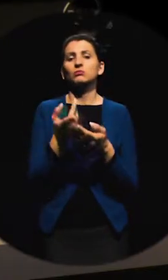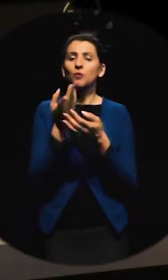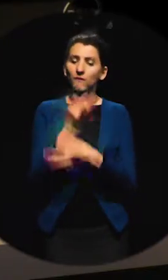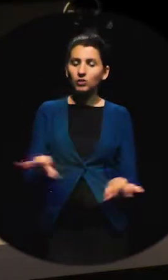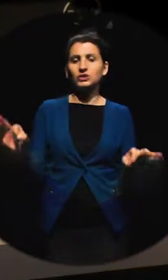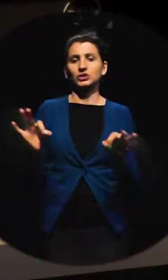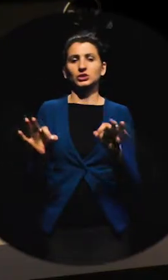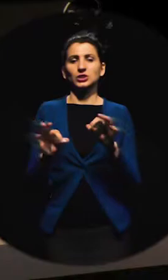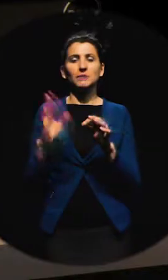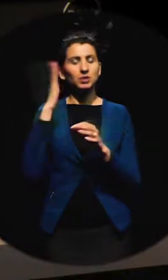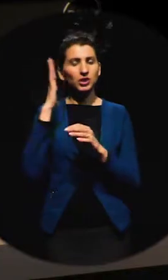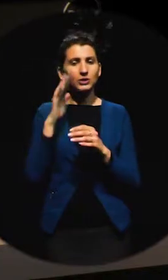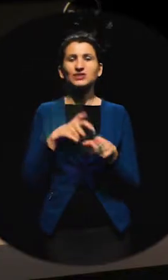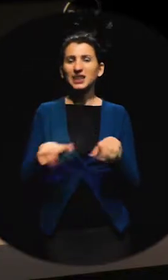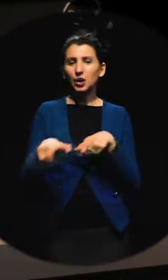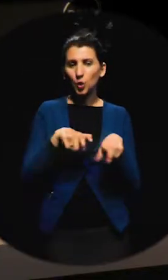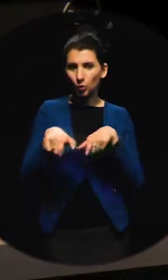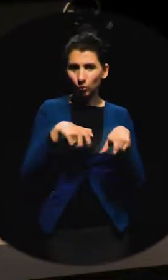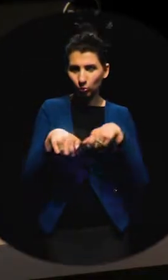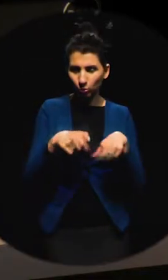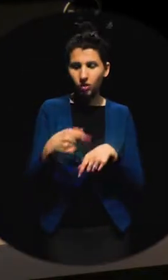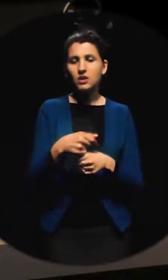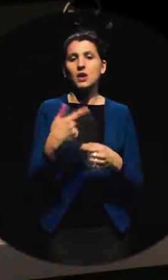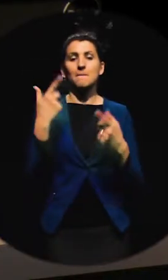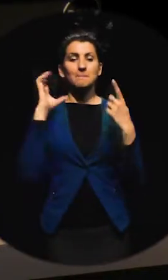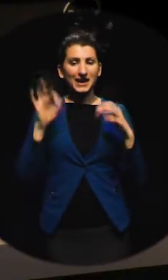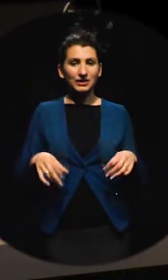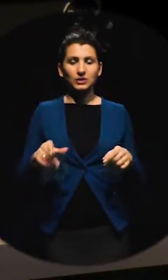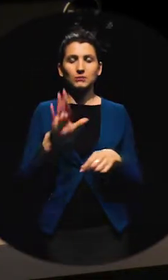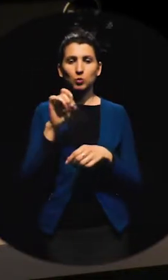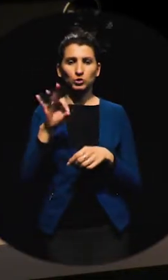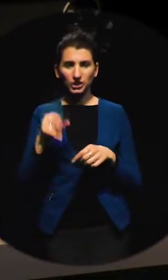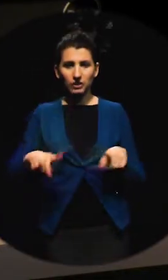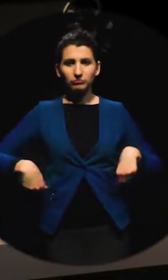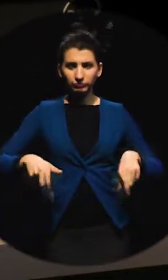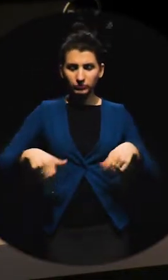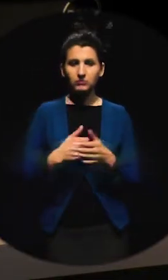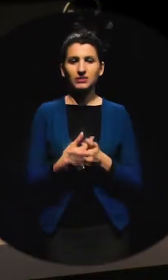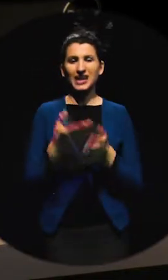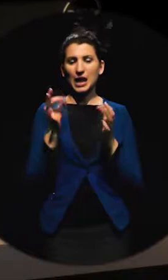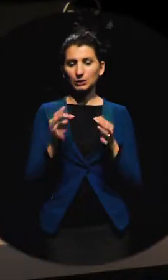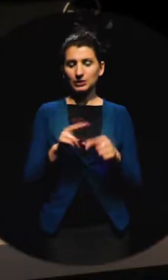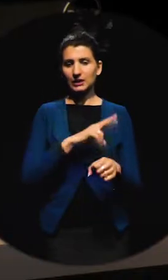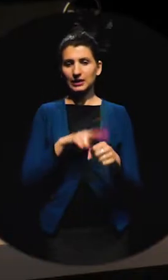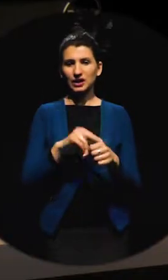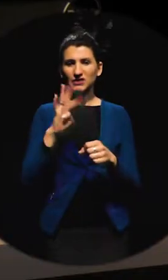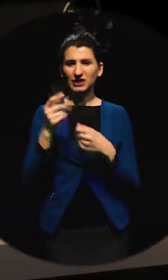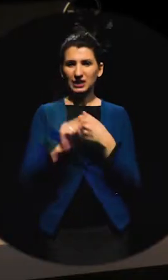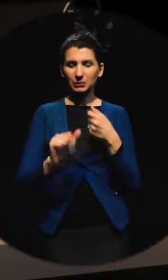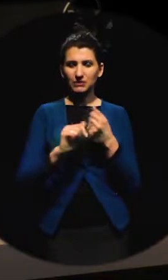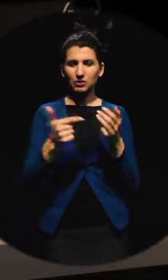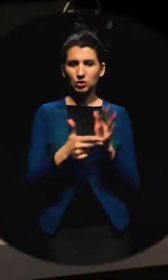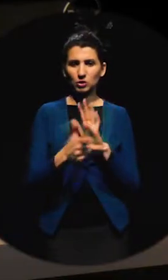spod terroru, jaki na komunikację miejską sprowadza owa pani Bogusia. Aktualizacja, 4 lipiec